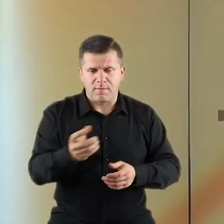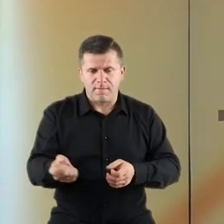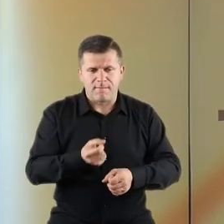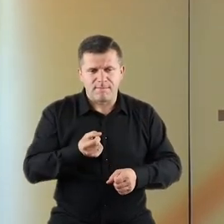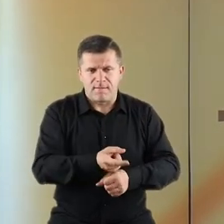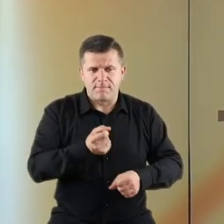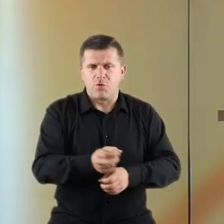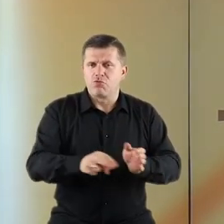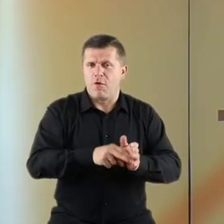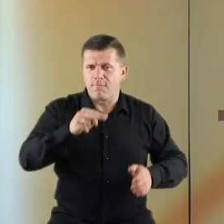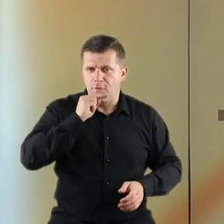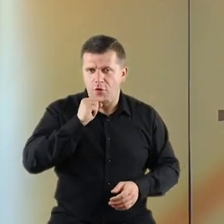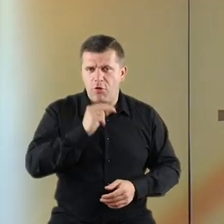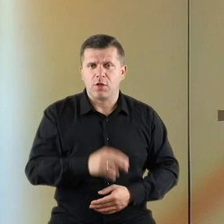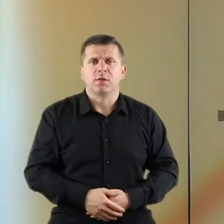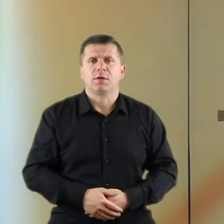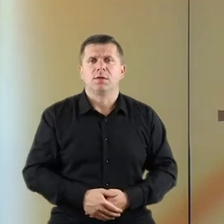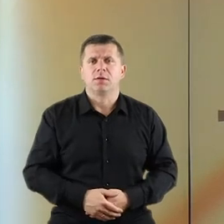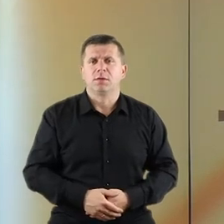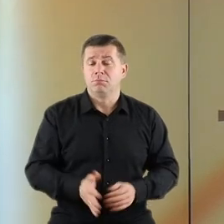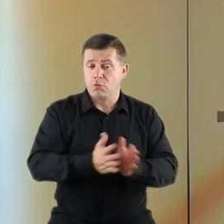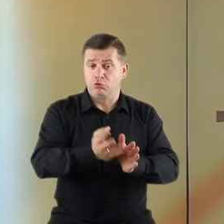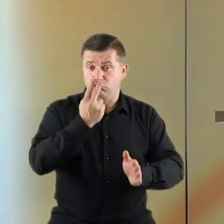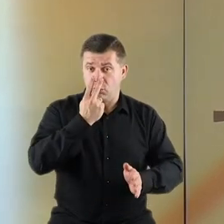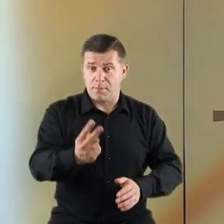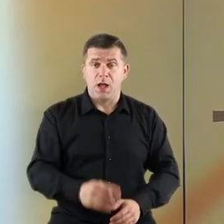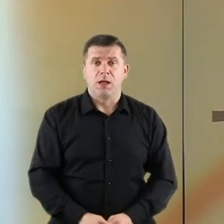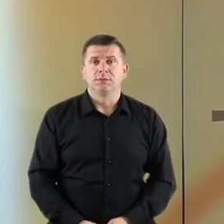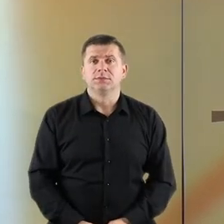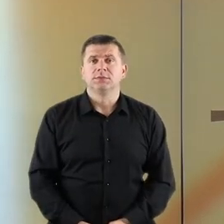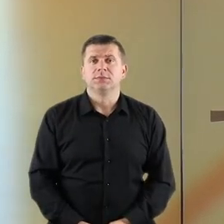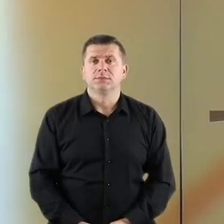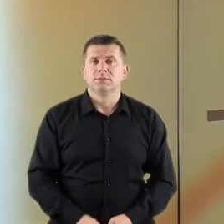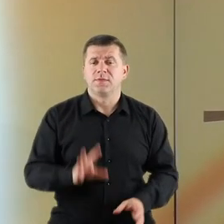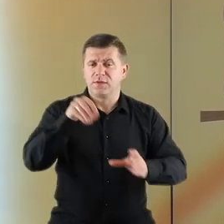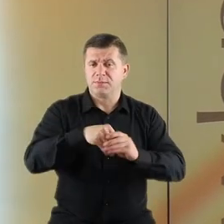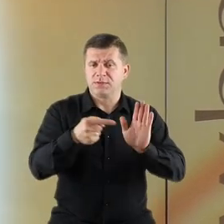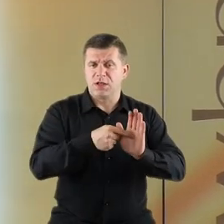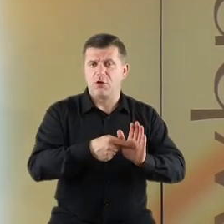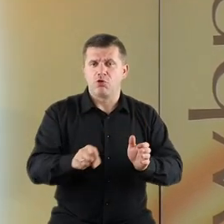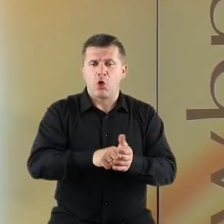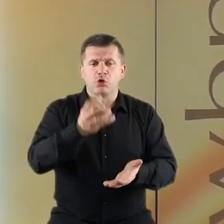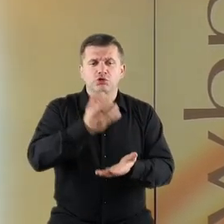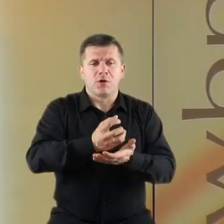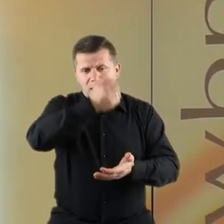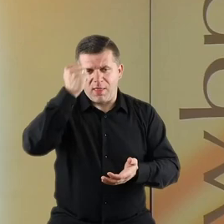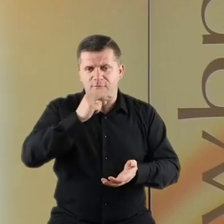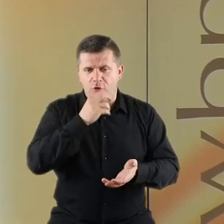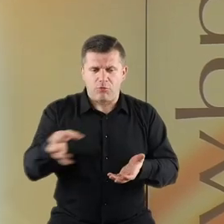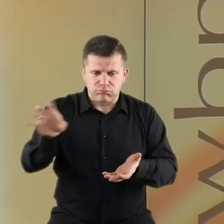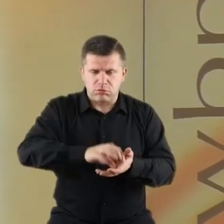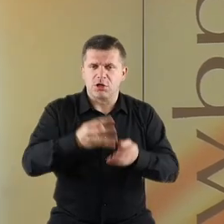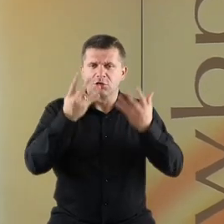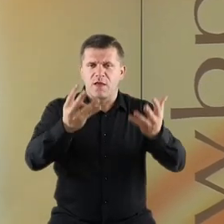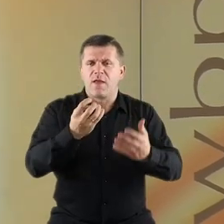wody i proszę popatrzeć w tym celu nabiera się do szklanki wody i wrzuca P9